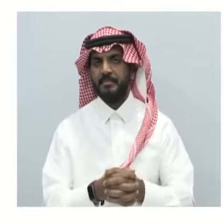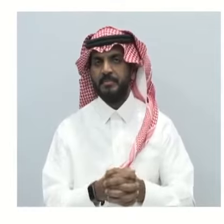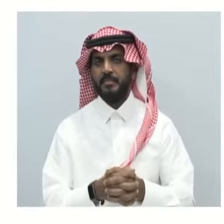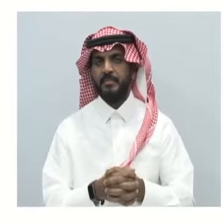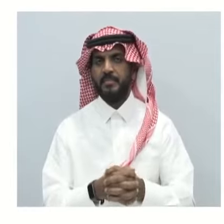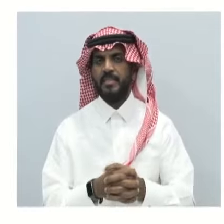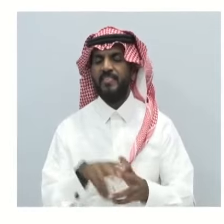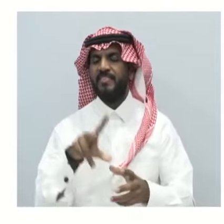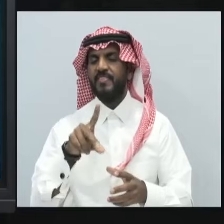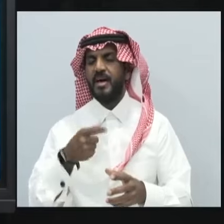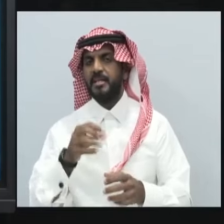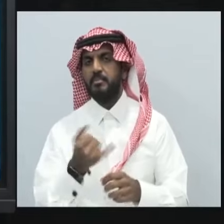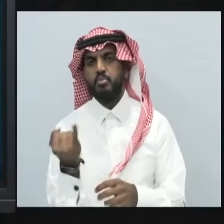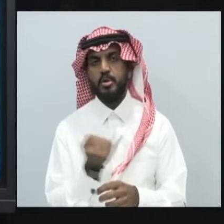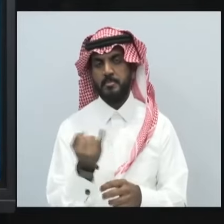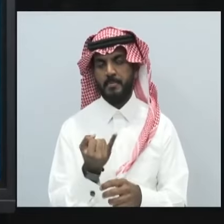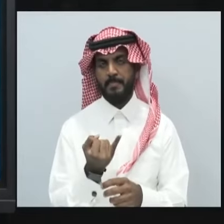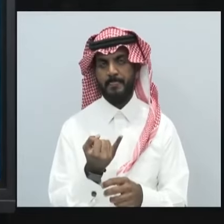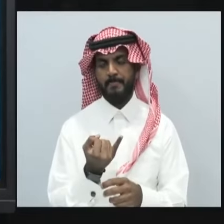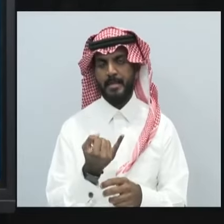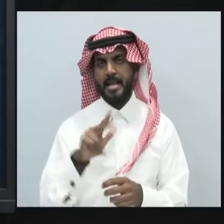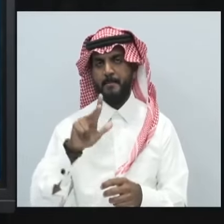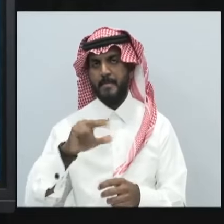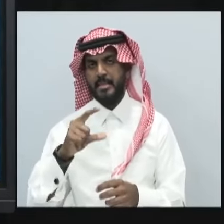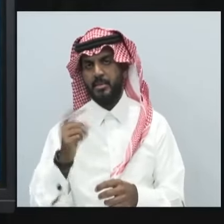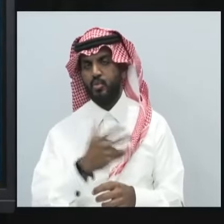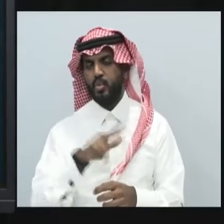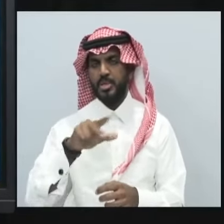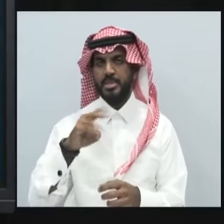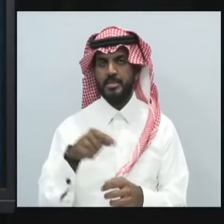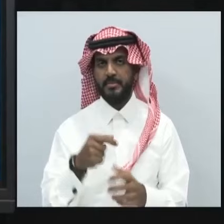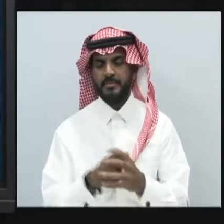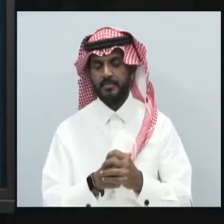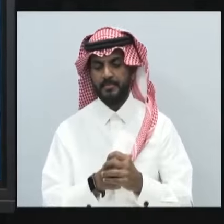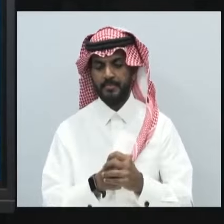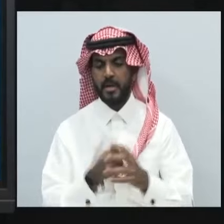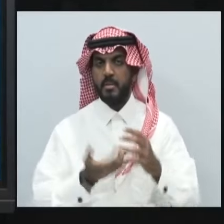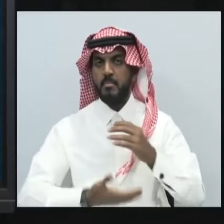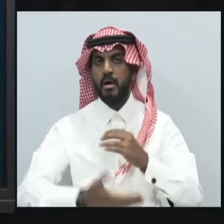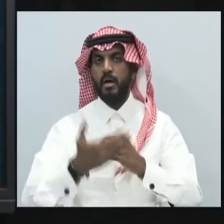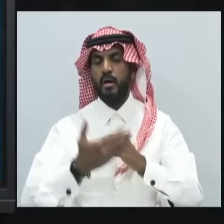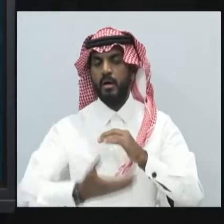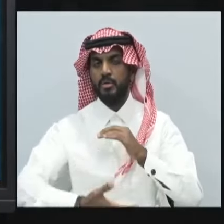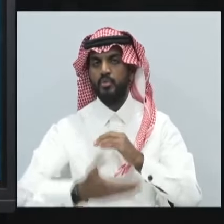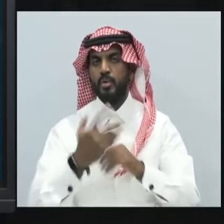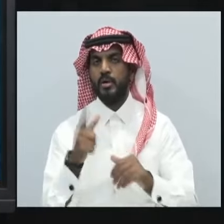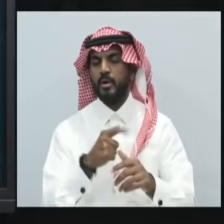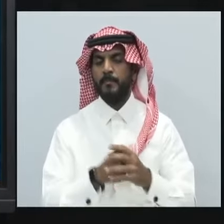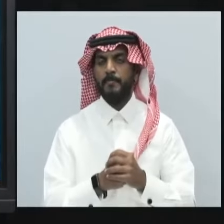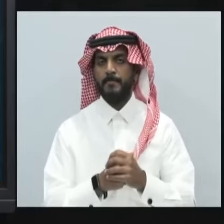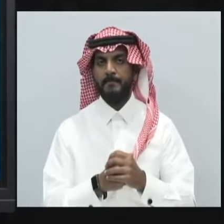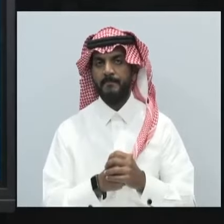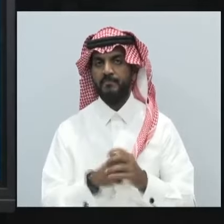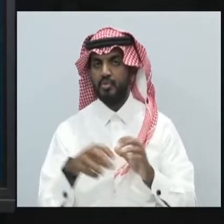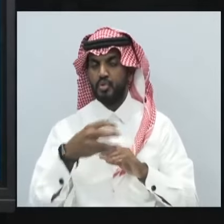ظاهرتين هامتين وهما ظاهرات او ظاهره المد والجزر اذا عندما يكون ذلك في